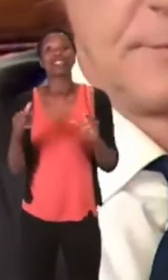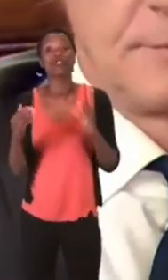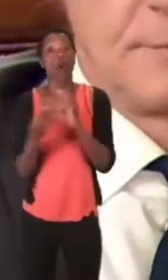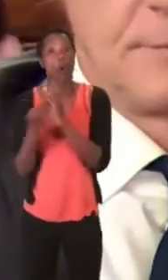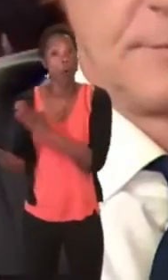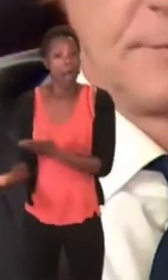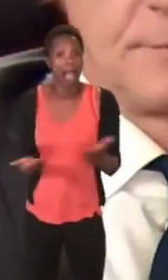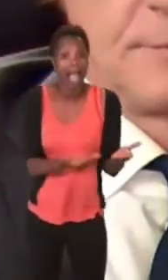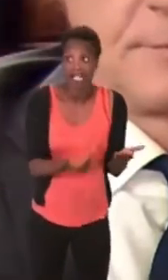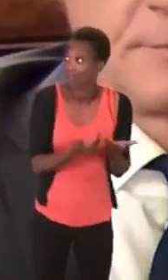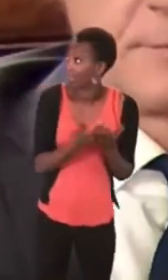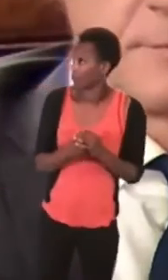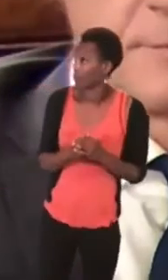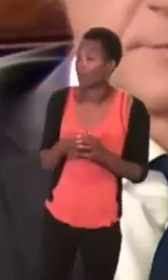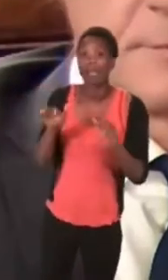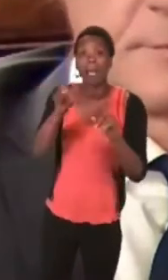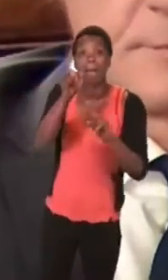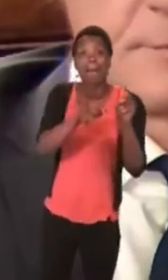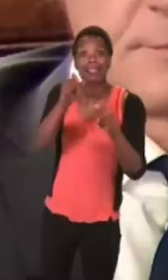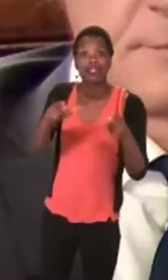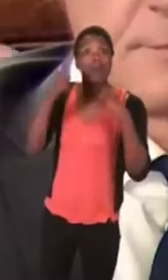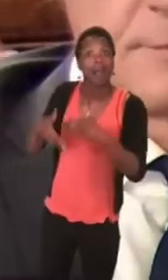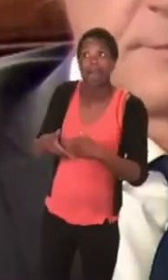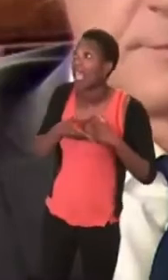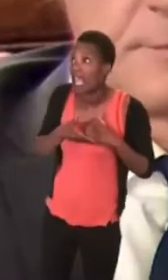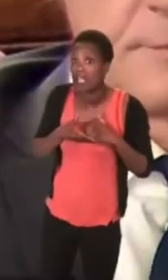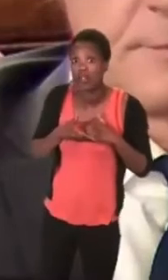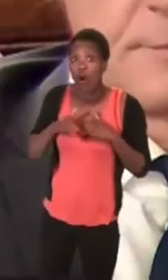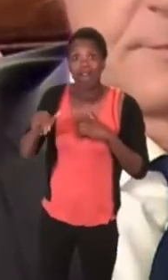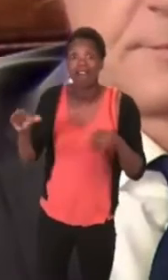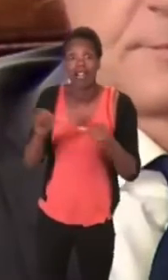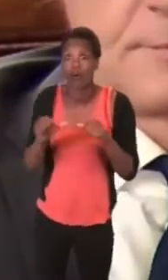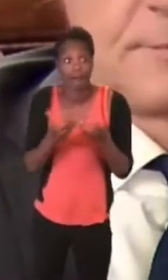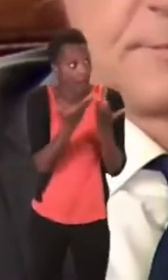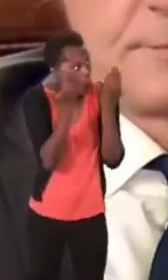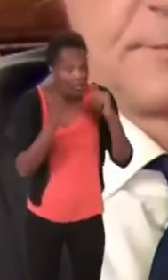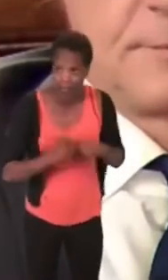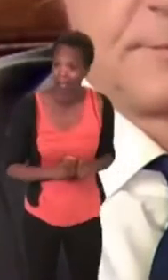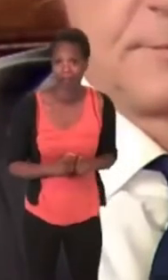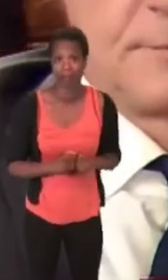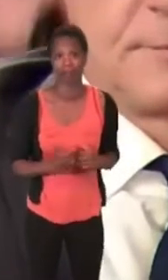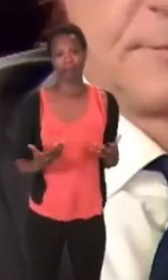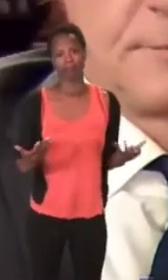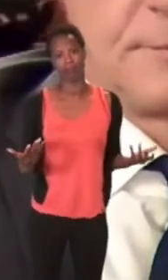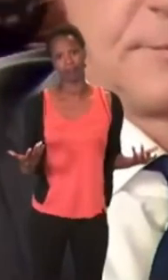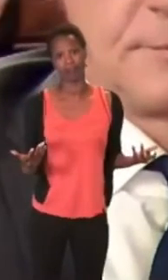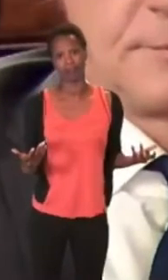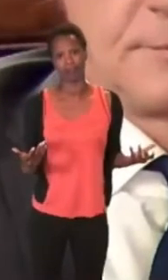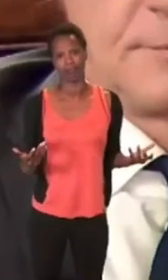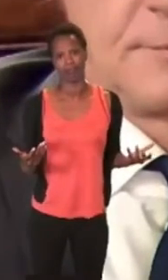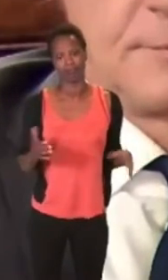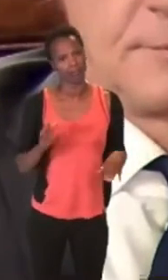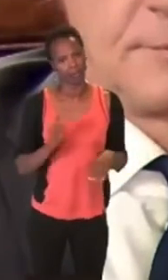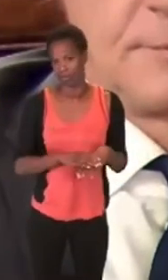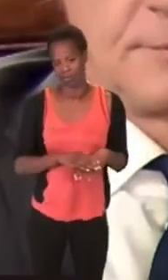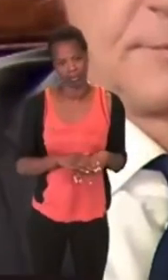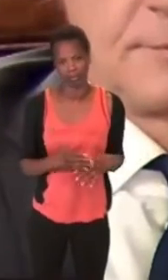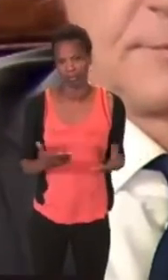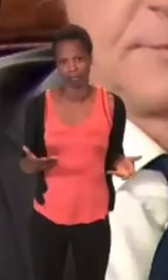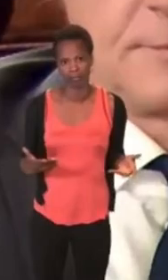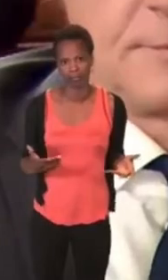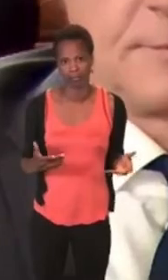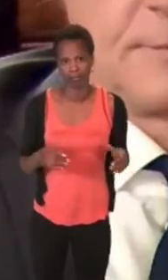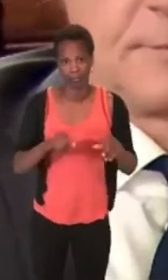aidants. On n'a surtout aucun objectif pour la lutte contre les non-recours. Bref, on n'a pas